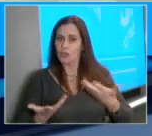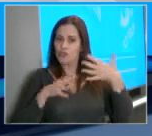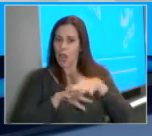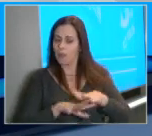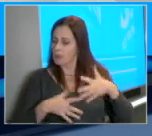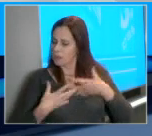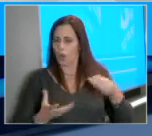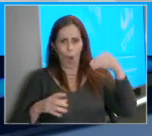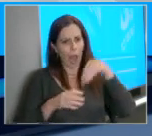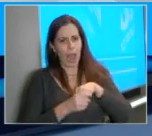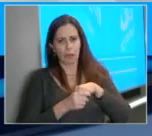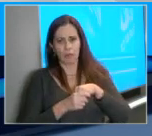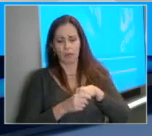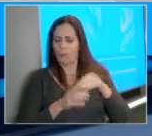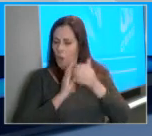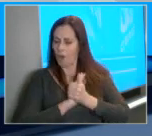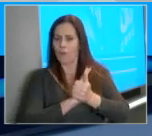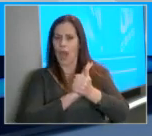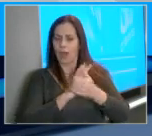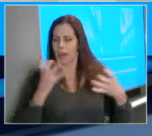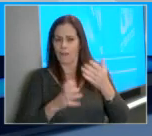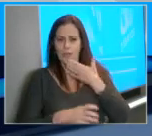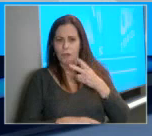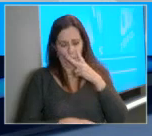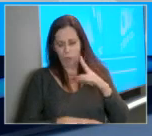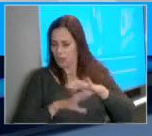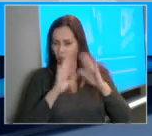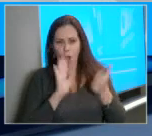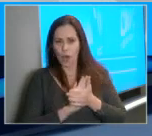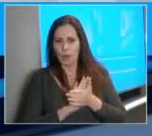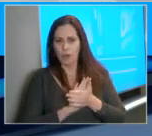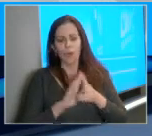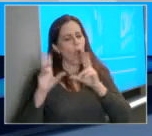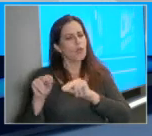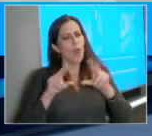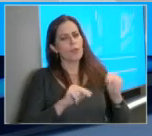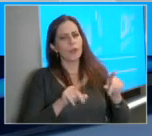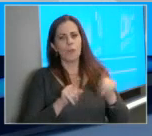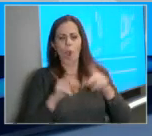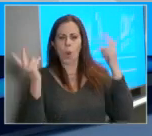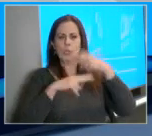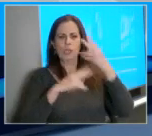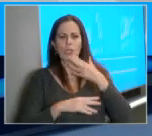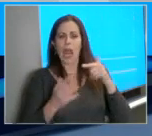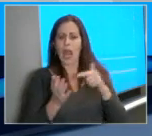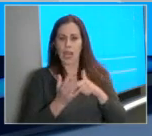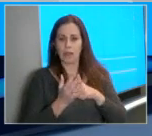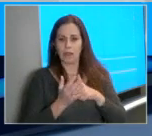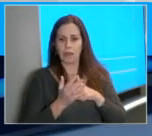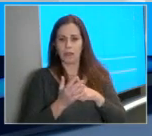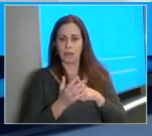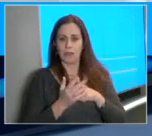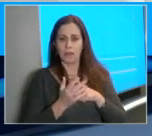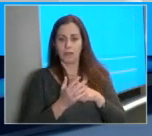להיות חלק בלתי נפרד, מוביל, משולב בחברה הישראלית, ורואים את הכל עין בעין עם הקונסנזוס הישראלי, ולכן... תגיד, אבל דבר